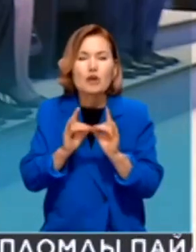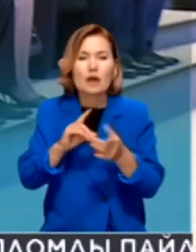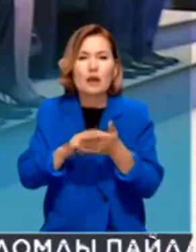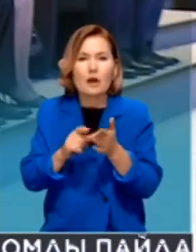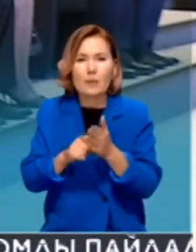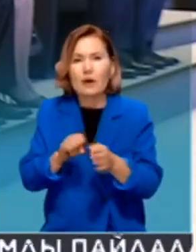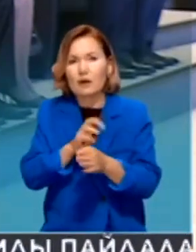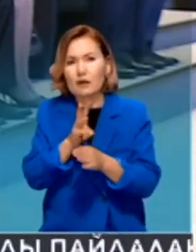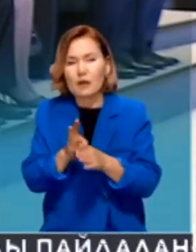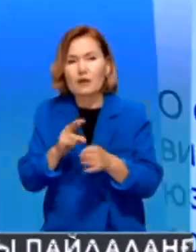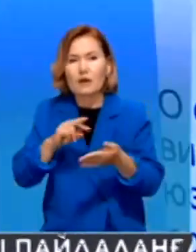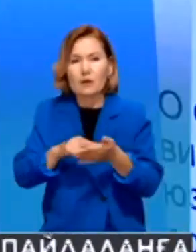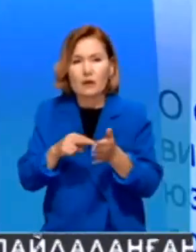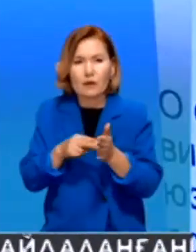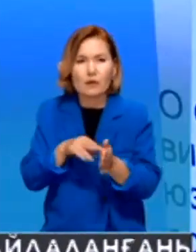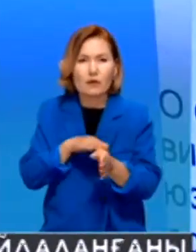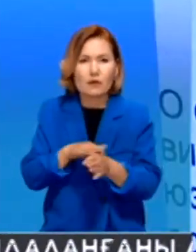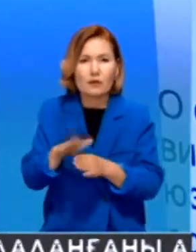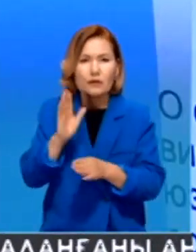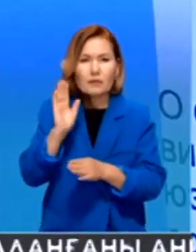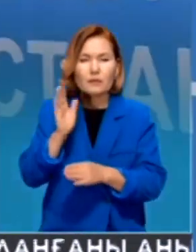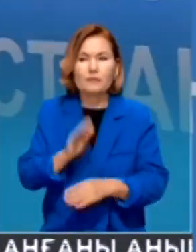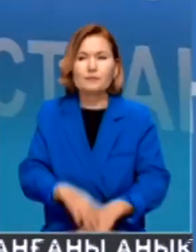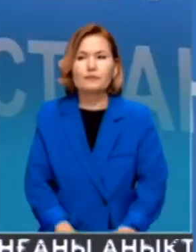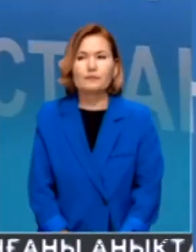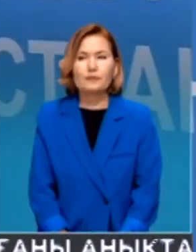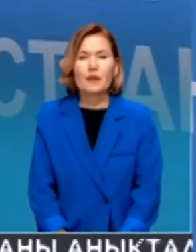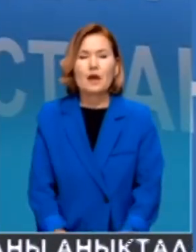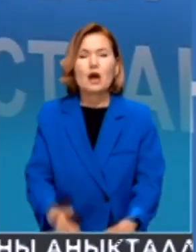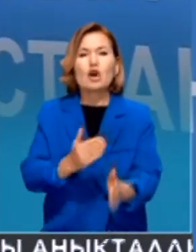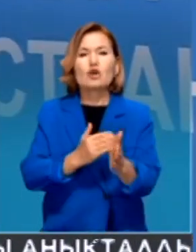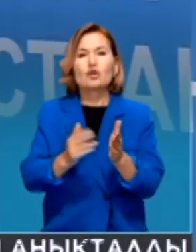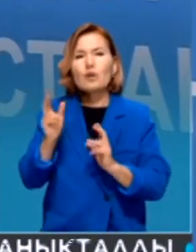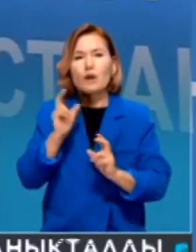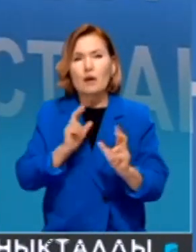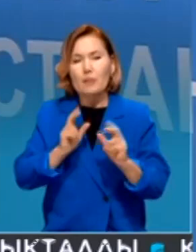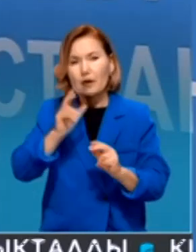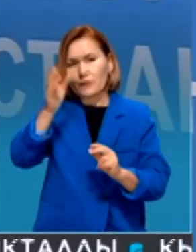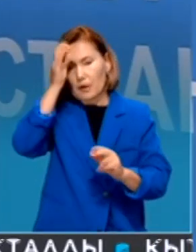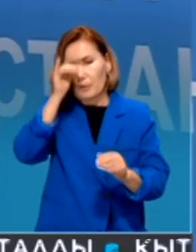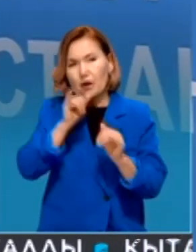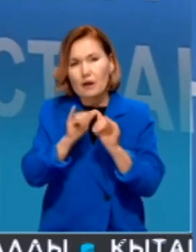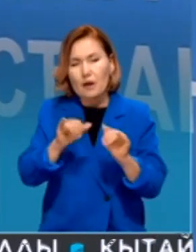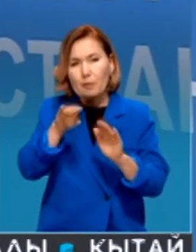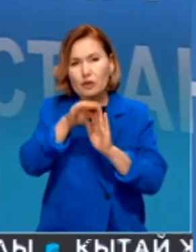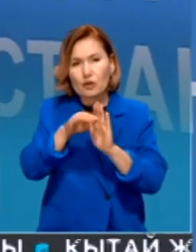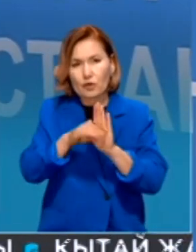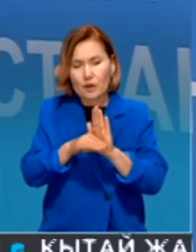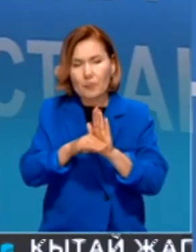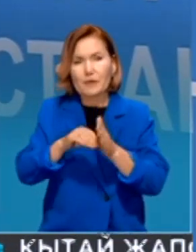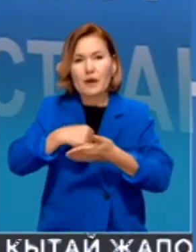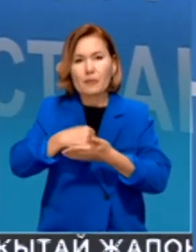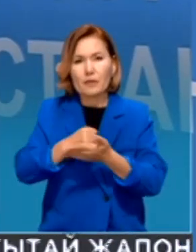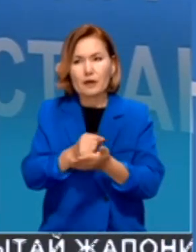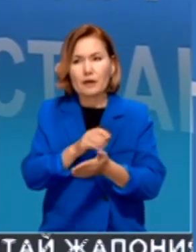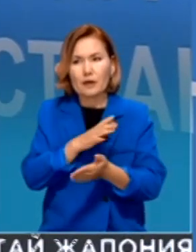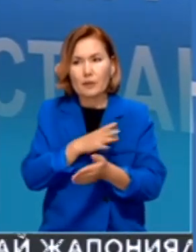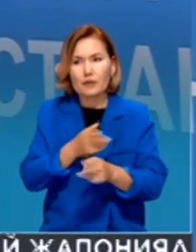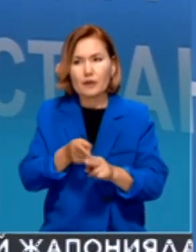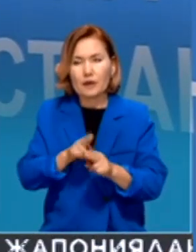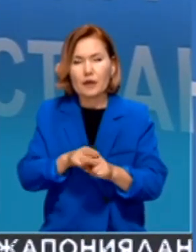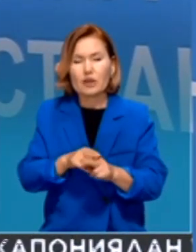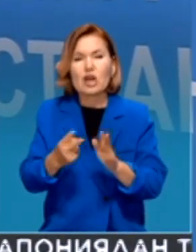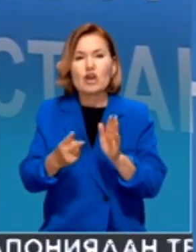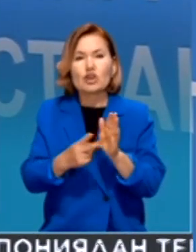кешенді шаралар қолға алынады. Ғылым мен жоғарғы білімді дамытудың тұжырымдамасы бекітілген.